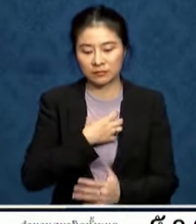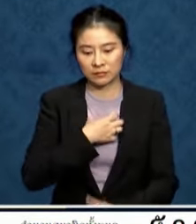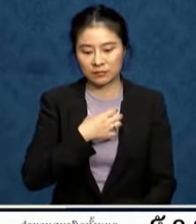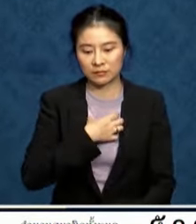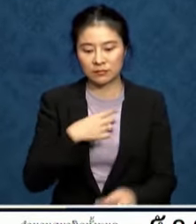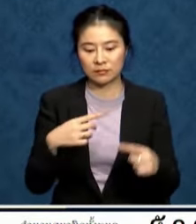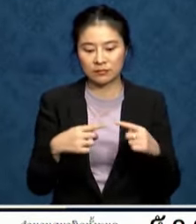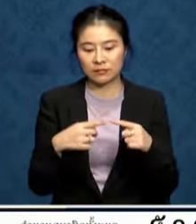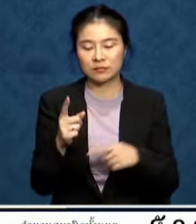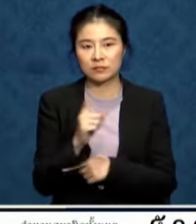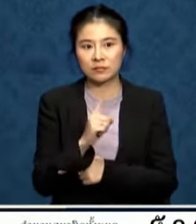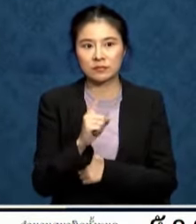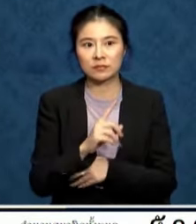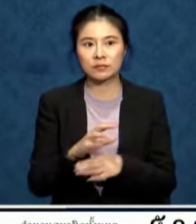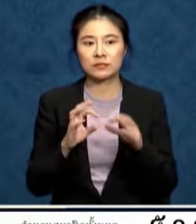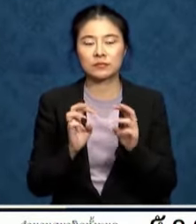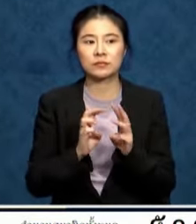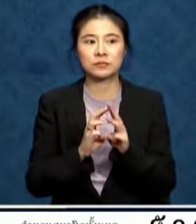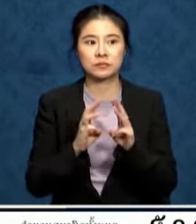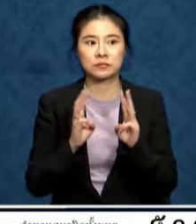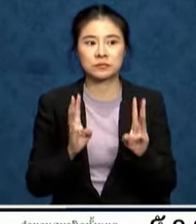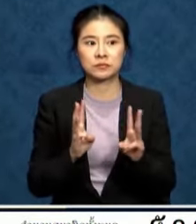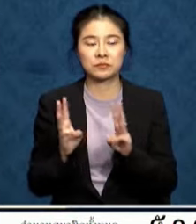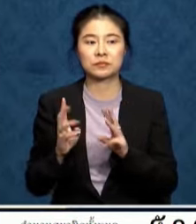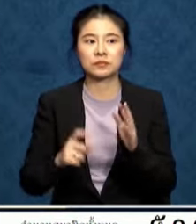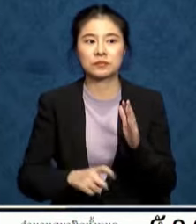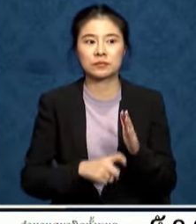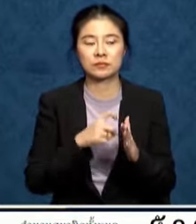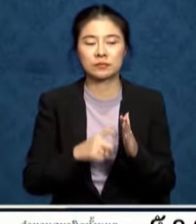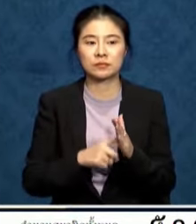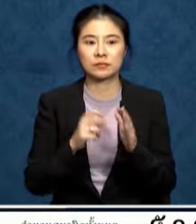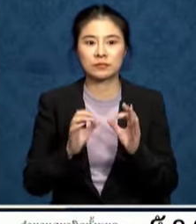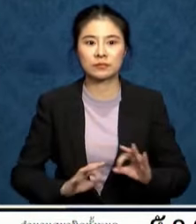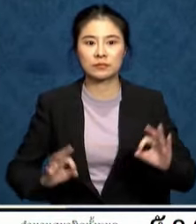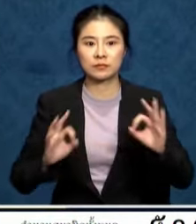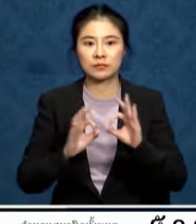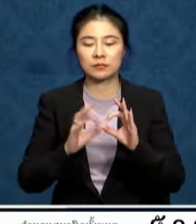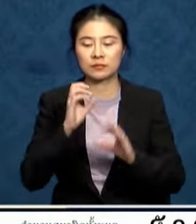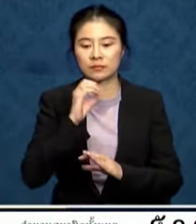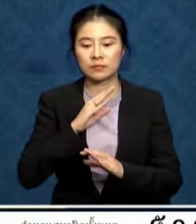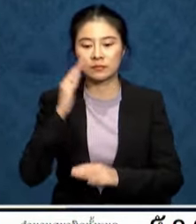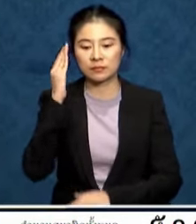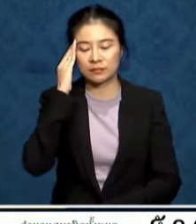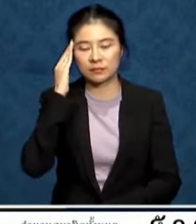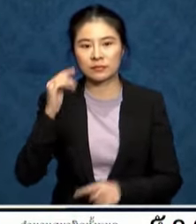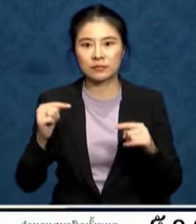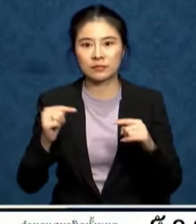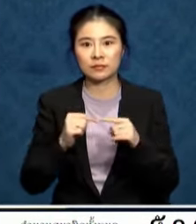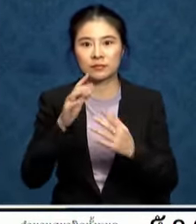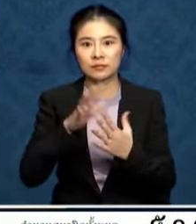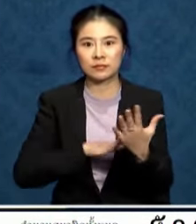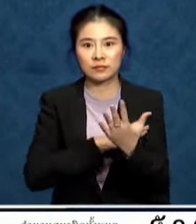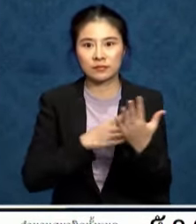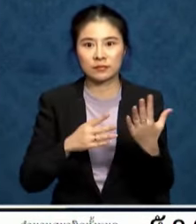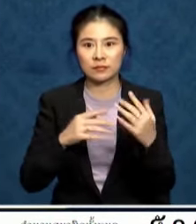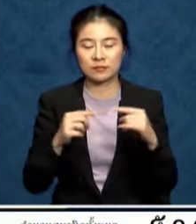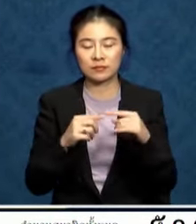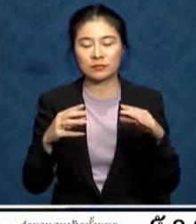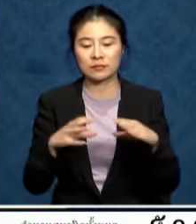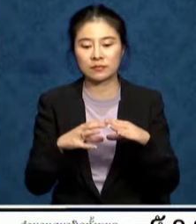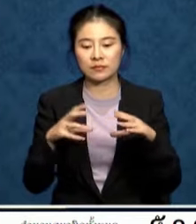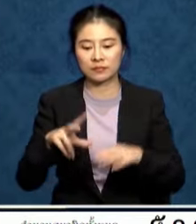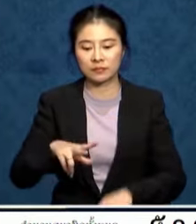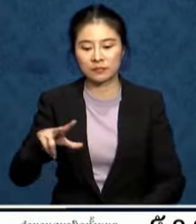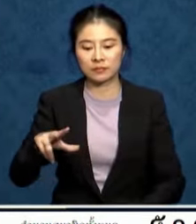ำหลักเหตุผลที่สำคัญนอกจากนั้นแล้วในร่างของพรรคเพื่อไทย